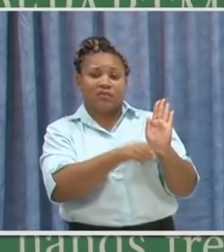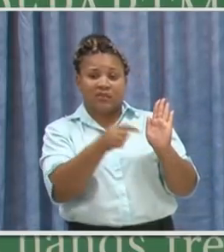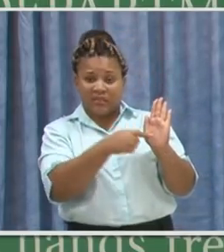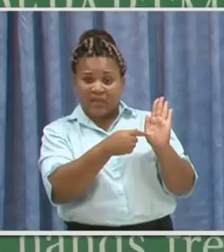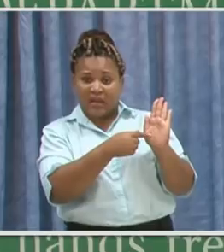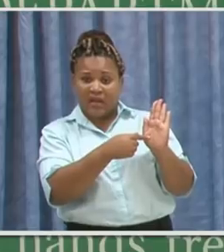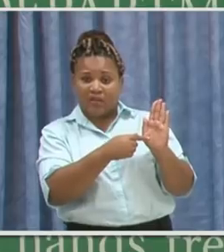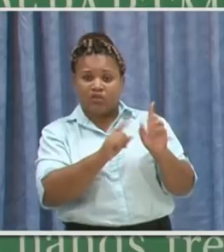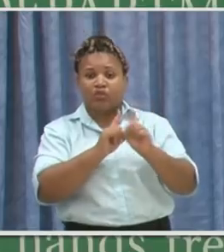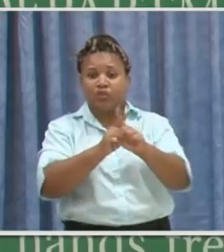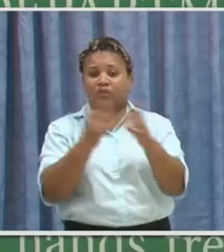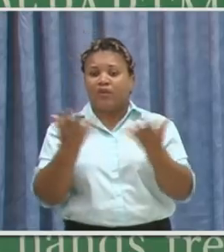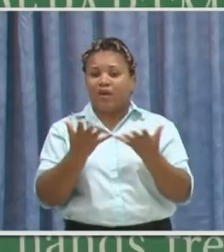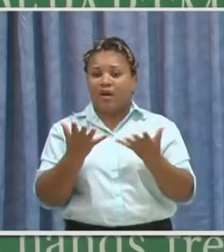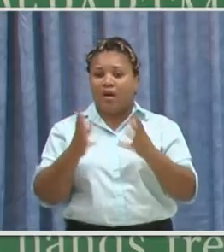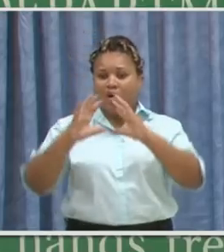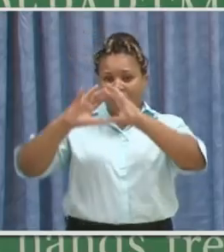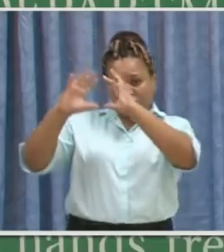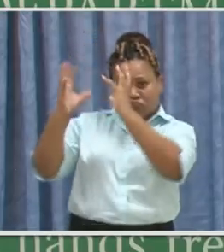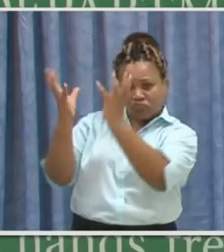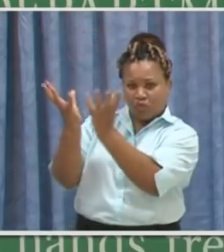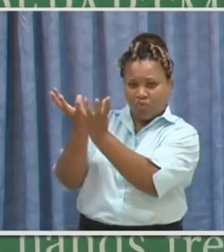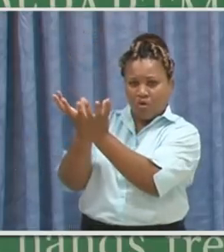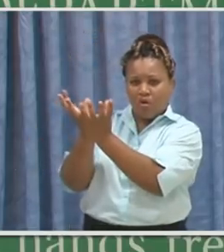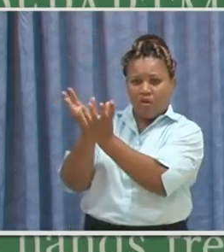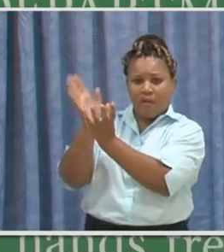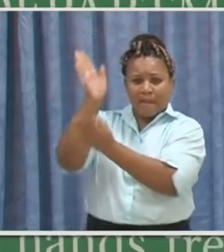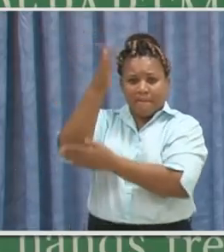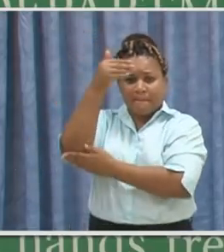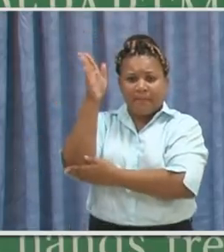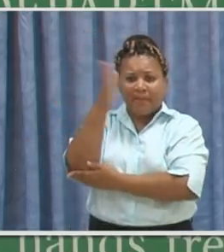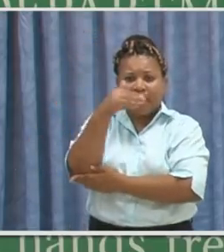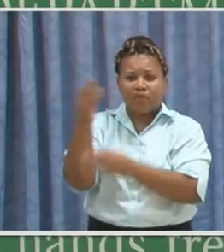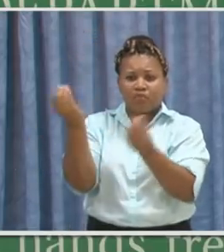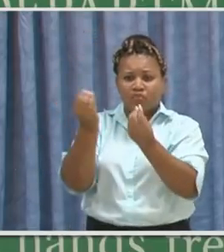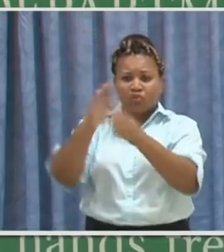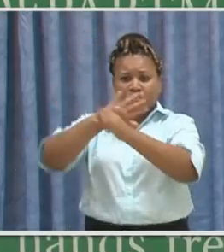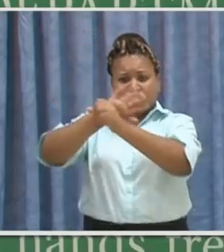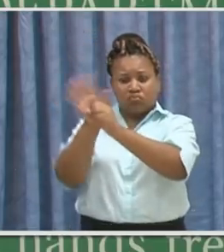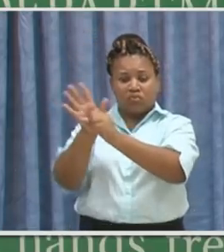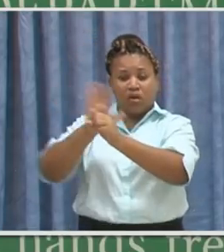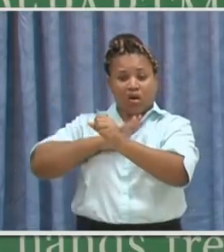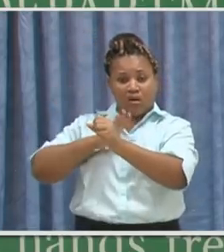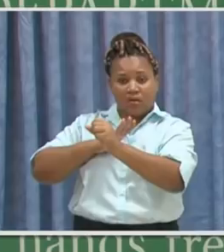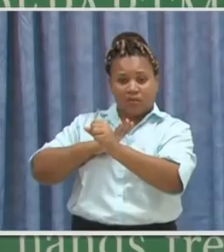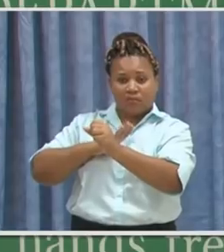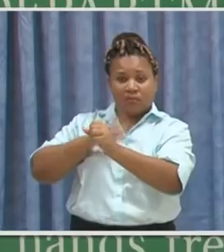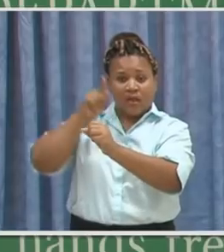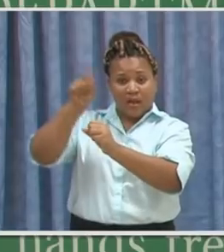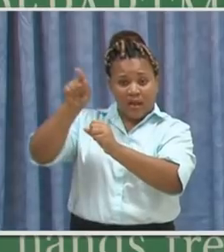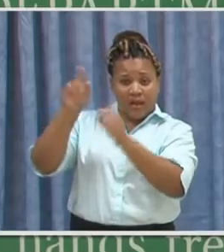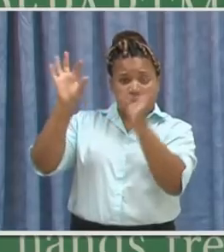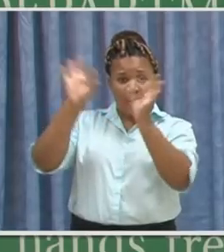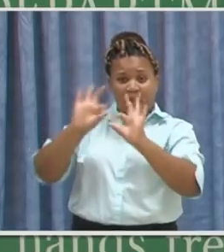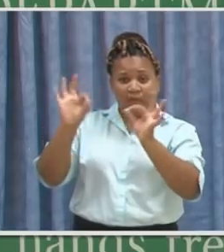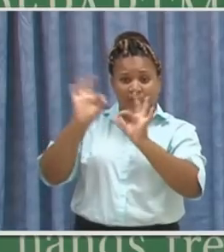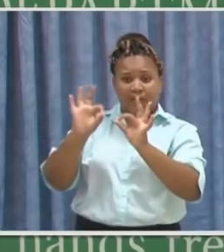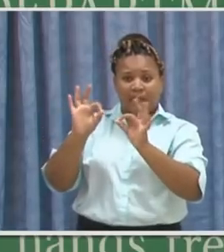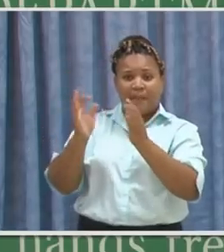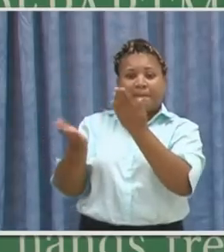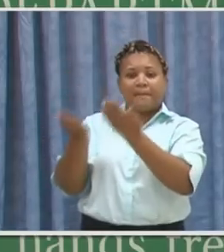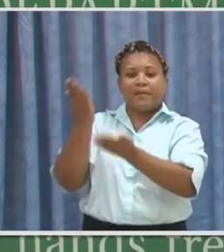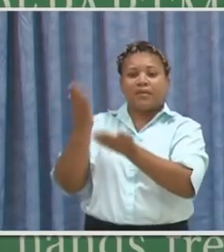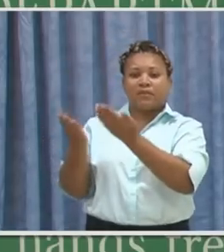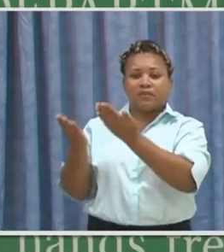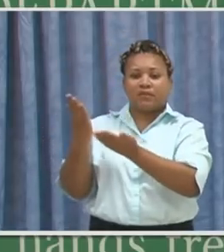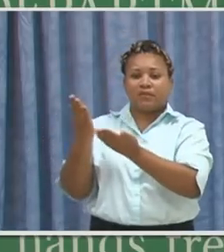cap inclut medicals, tests, qu'est-ce que nous avons produit, et bien si restriction le